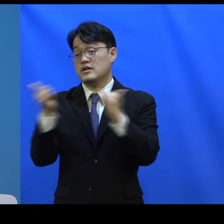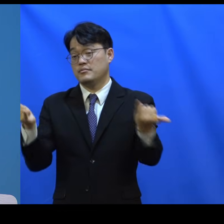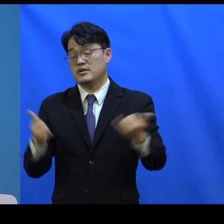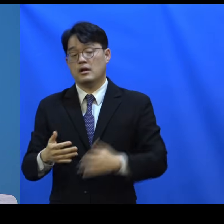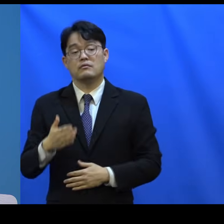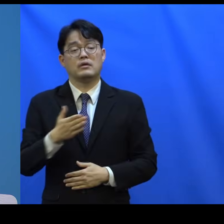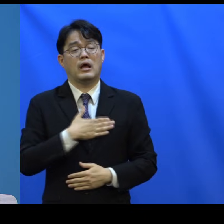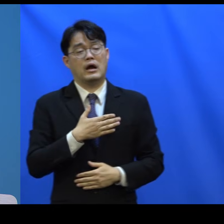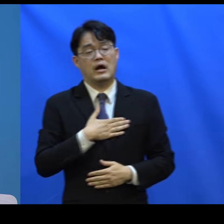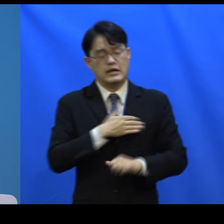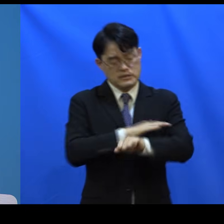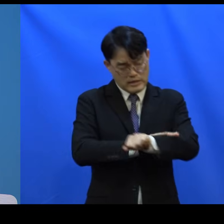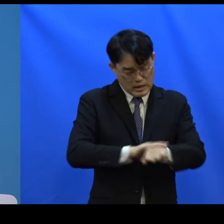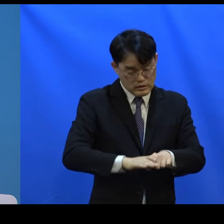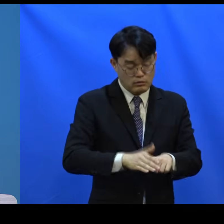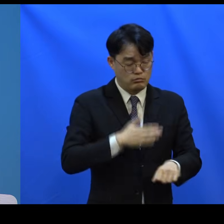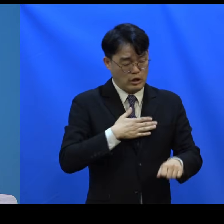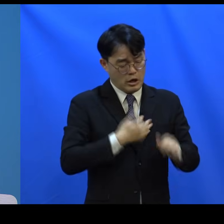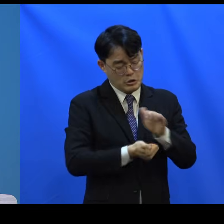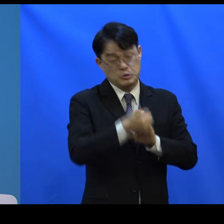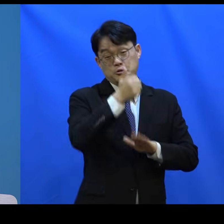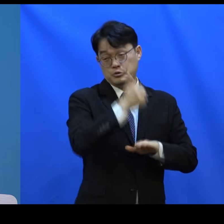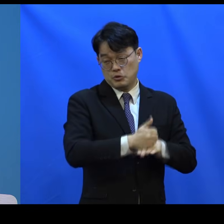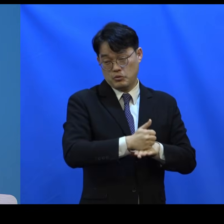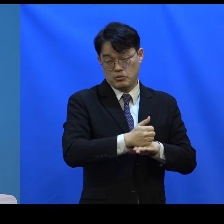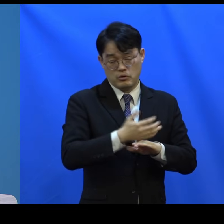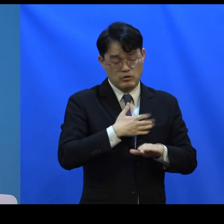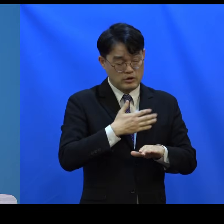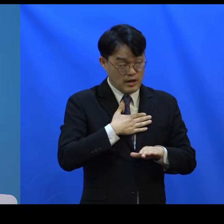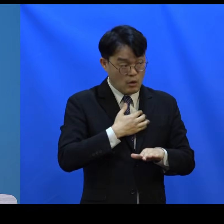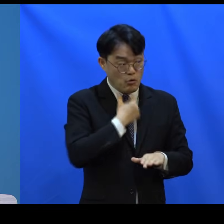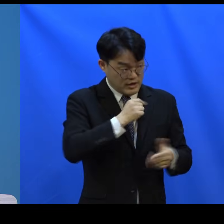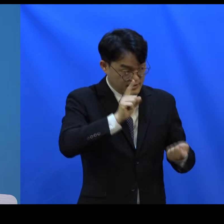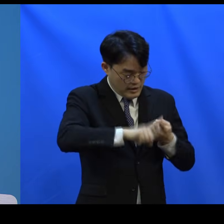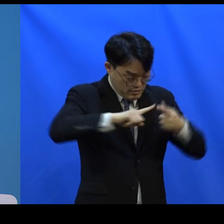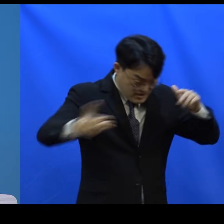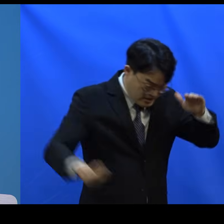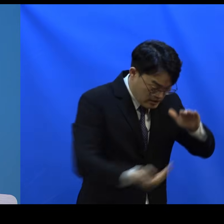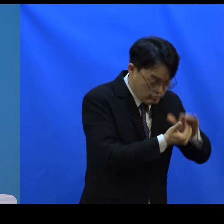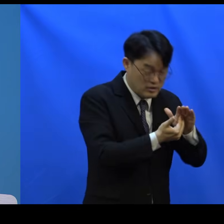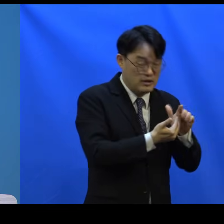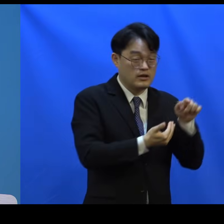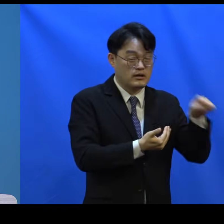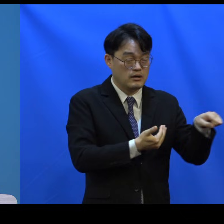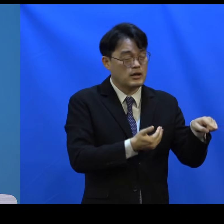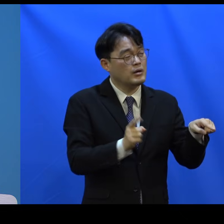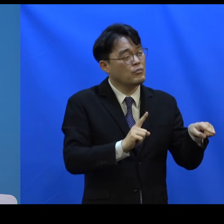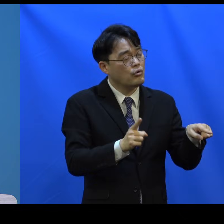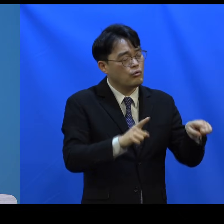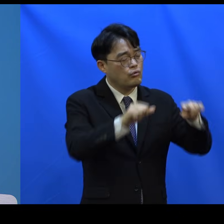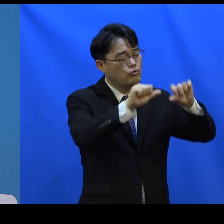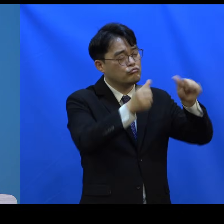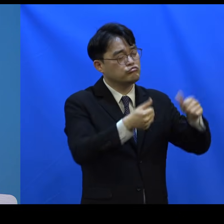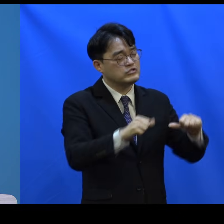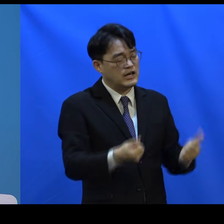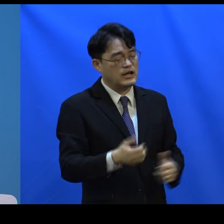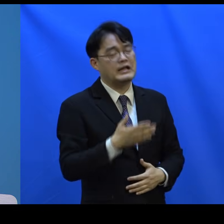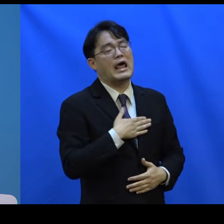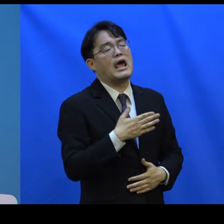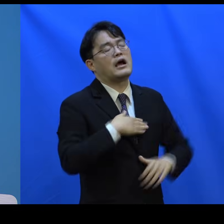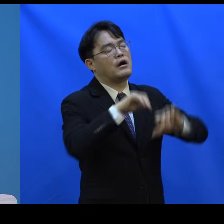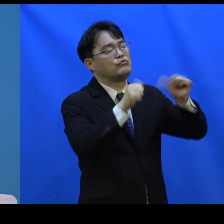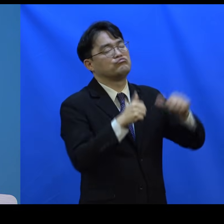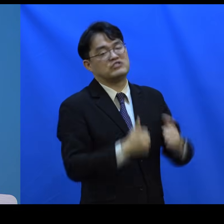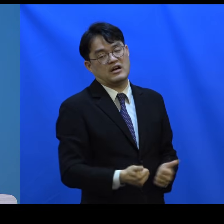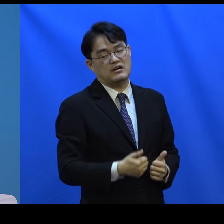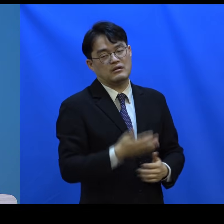거죠. 그죠? 기도를 열심히 하는데 그 기도를 자세히 들여다보면 하나님에 대한 것이 아니고 자기를 추구하는,